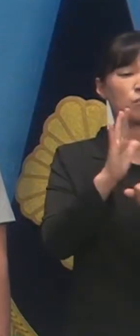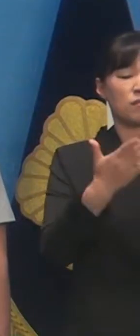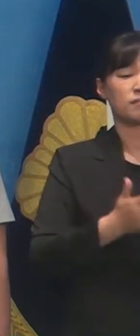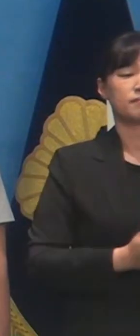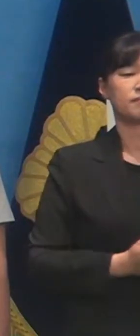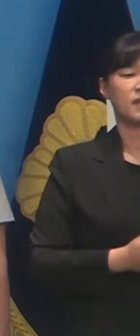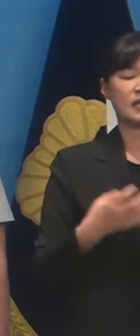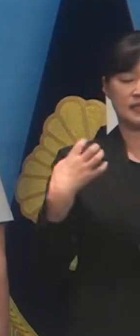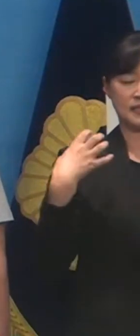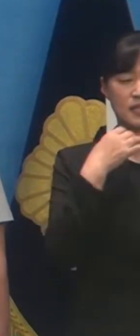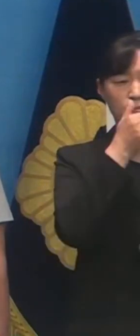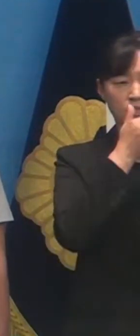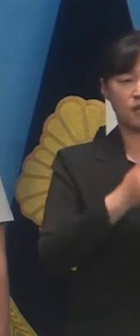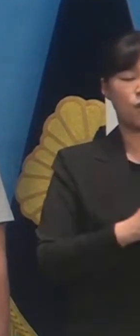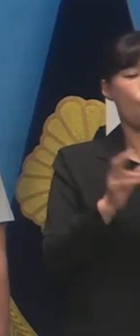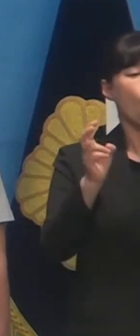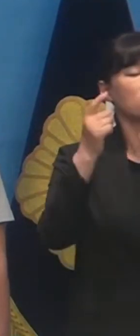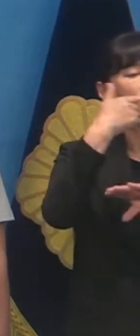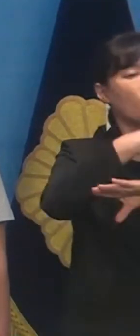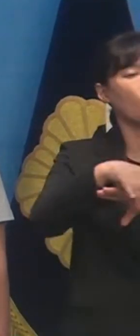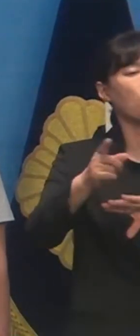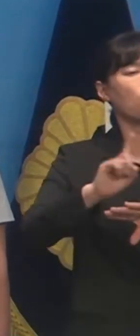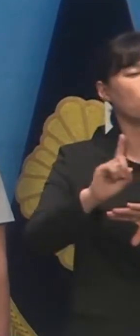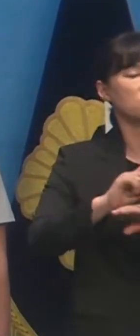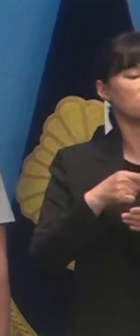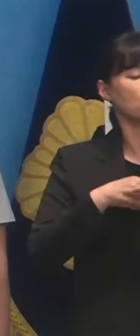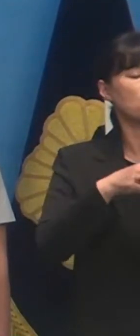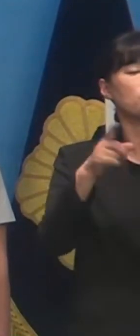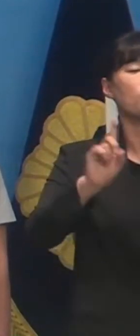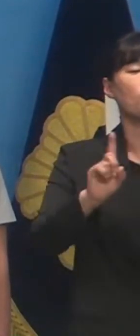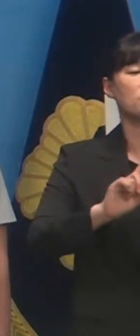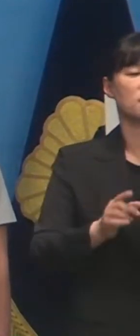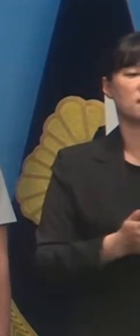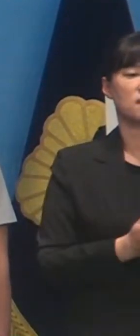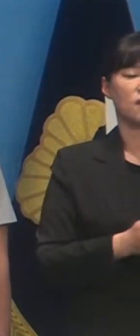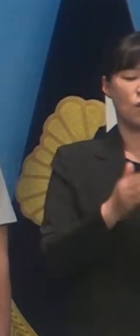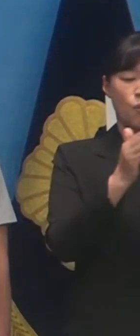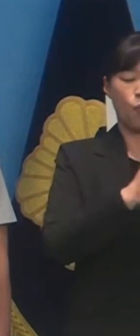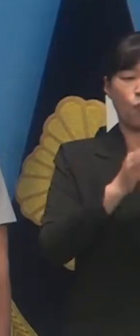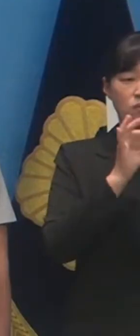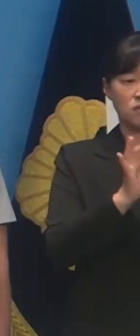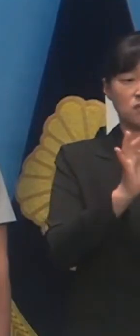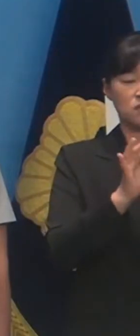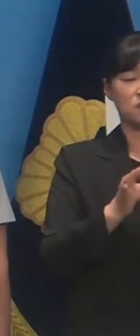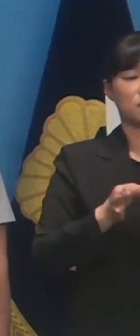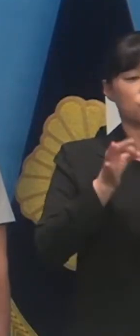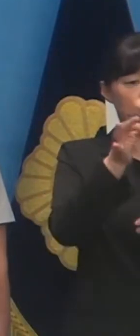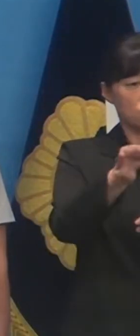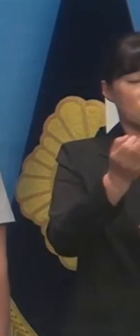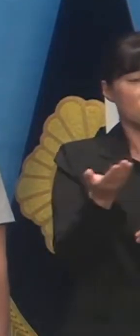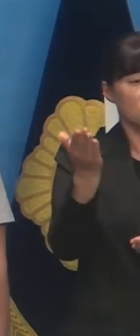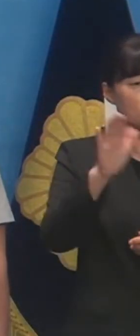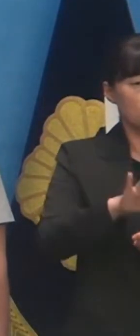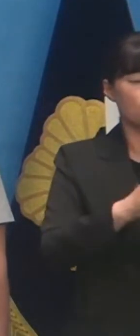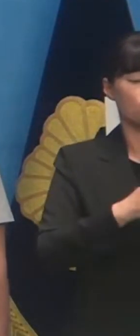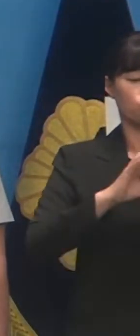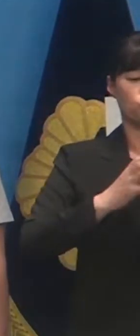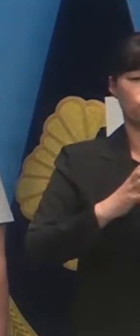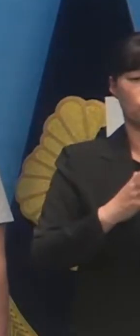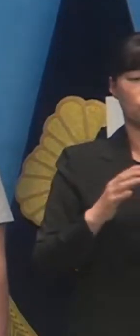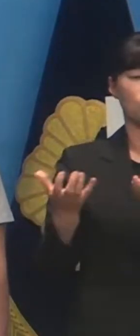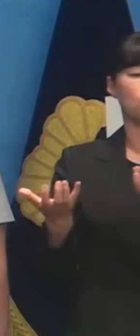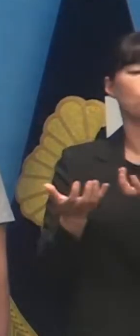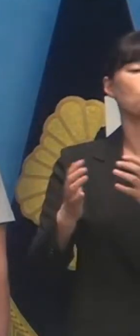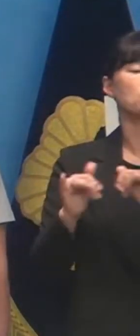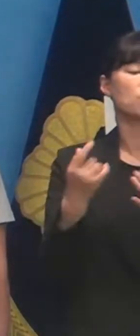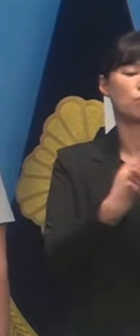걸맞게 책임있게 회사 측의 계획이 어떤 의도를 가지고 추진되고 있는지 공적 자금이 투입된 상황에서 이게 국가와